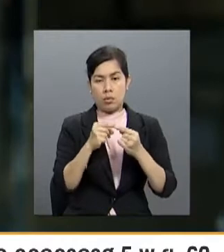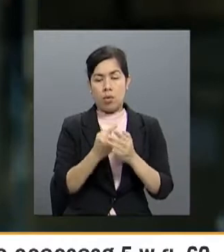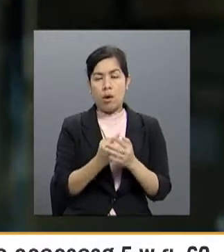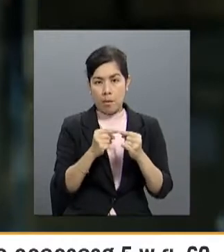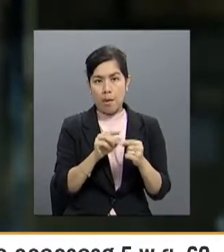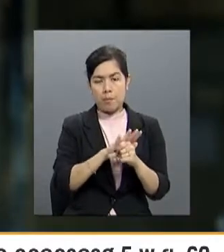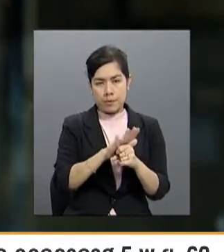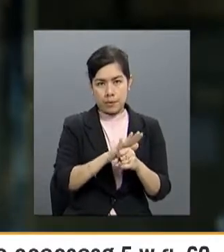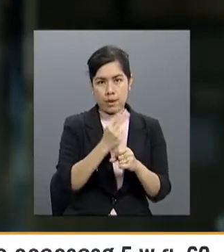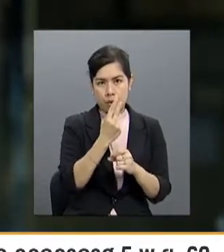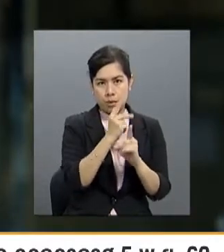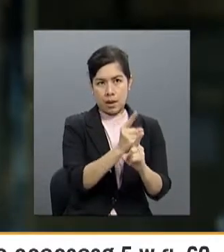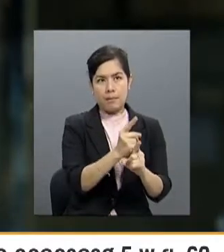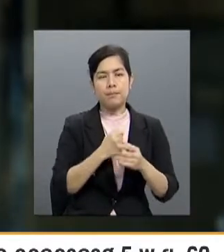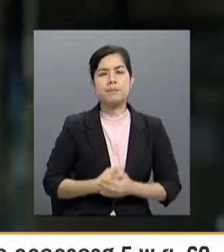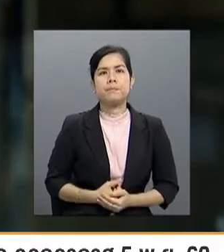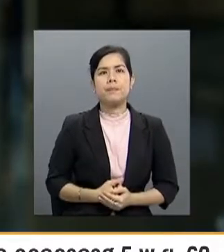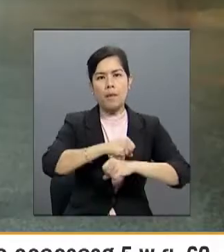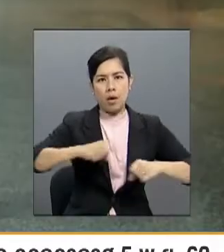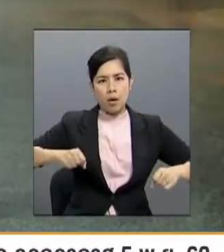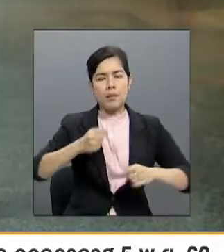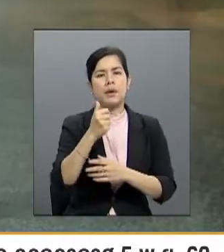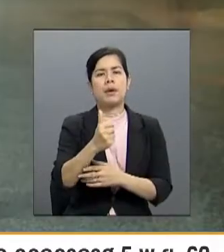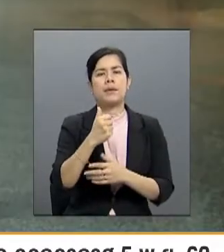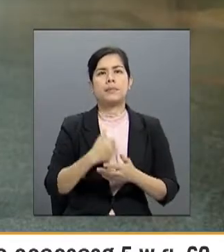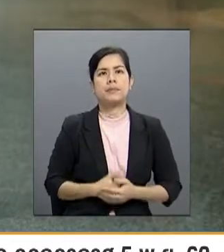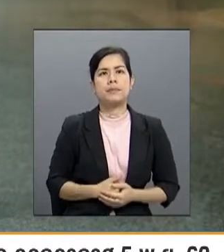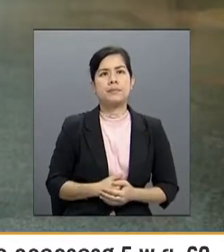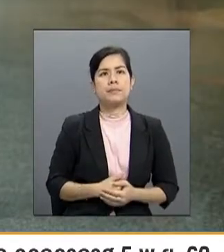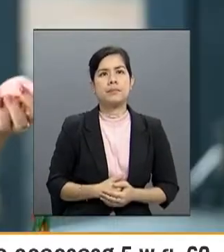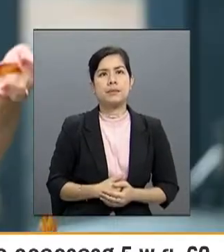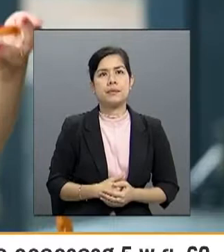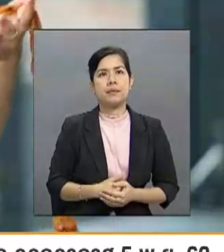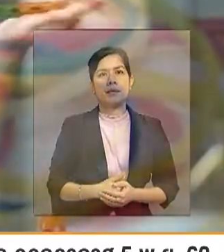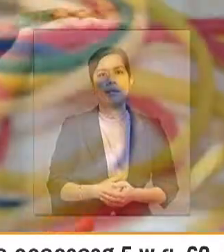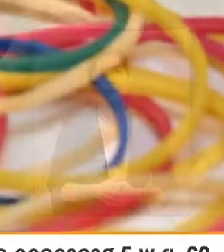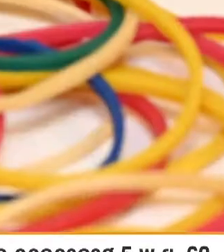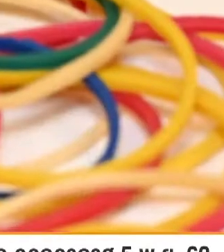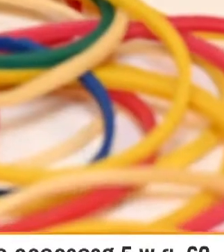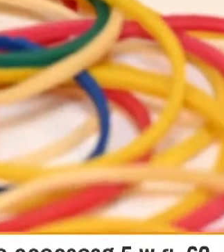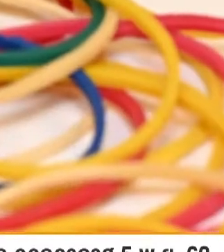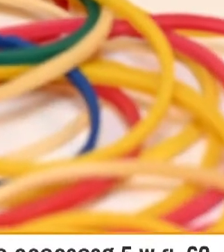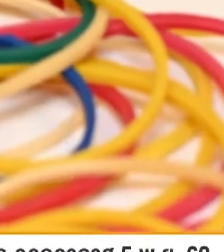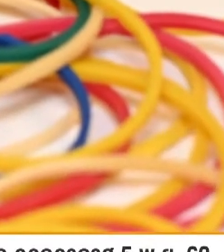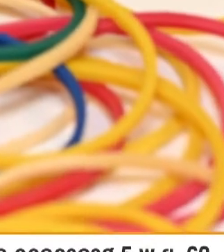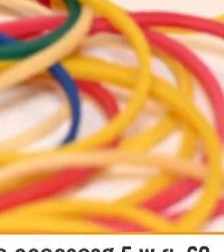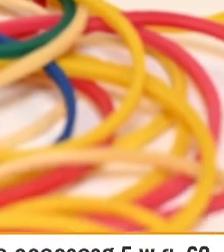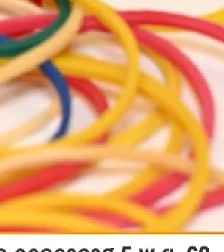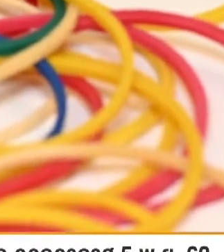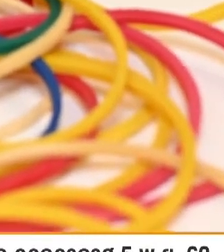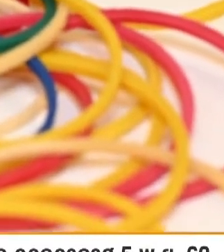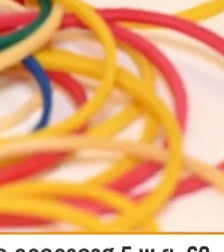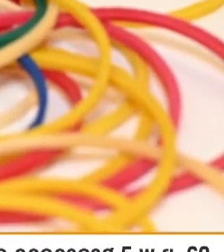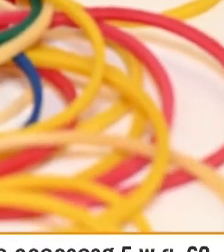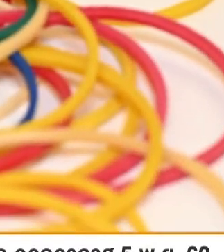วันนี้ก็จะมีการออกกำลังกายโดยใช้ยางยืดมาแนะนำ ค่ะซึ่งคุณผู้ชมทางบ้านนะคะที่ไม่มียางยืดแบบอาจารย์ก็สามารถใช้ย